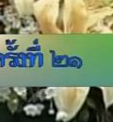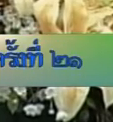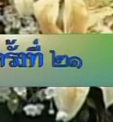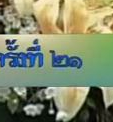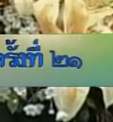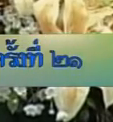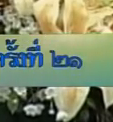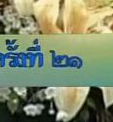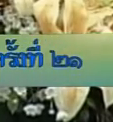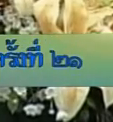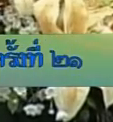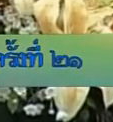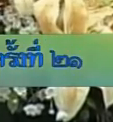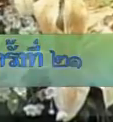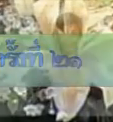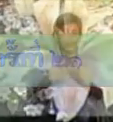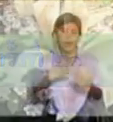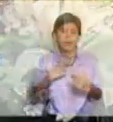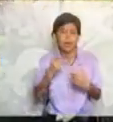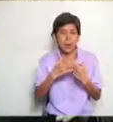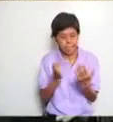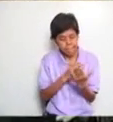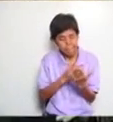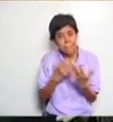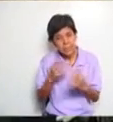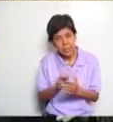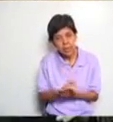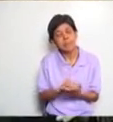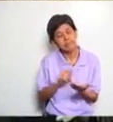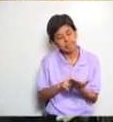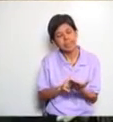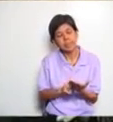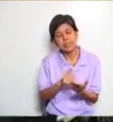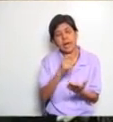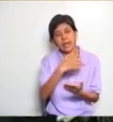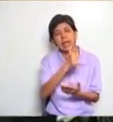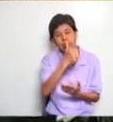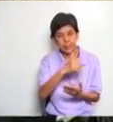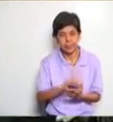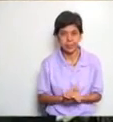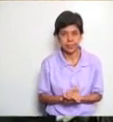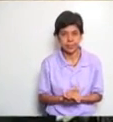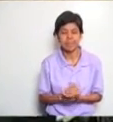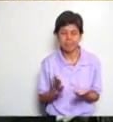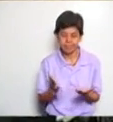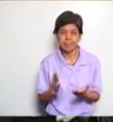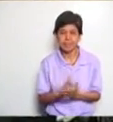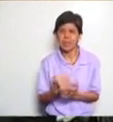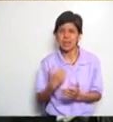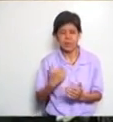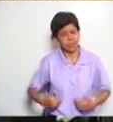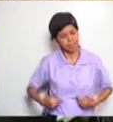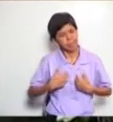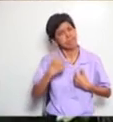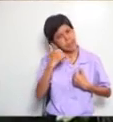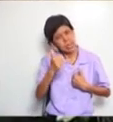แล้ 5 หน้า อเดททกปีเลยใครอ่านจบจะหัวทรรมตาบอกวามัสมควรตายอะไรละเพวา อย